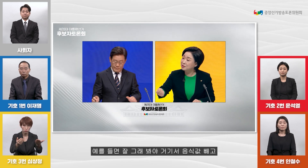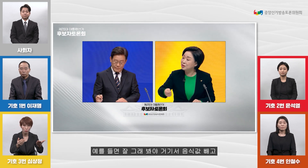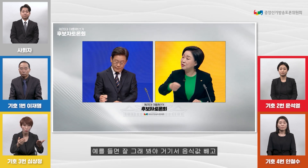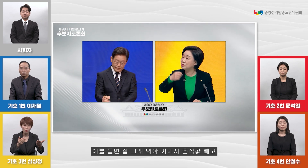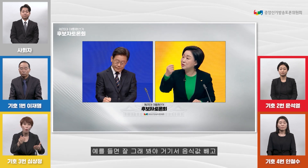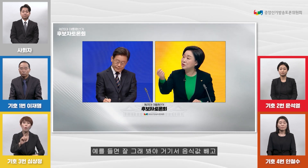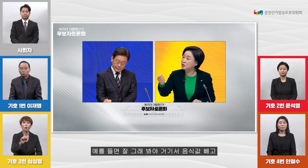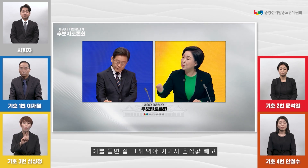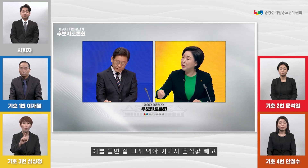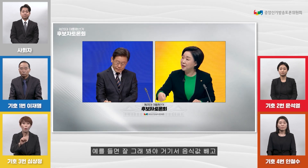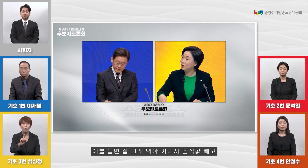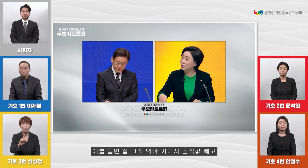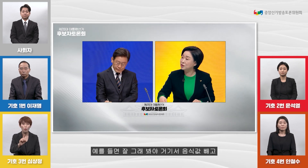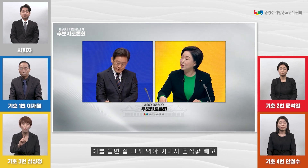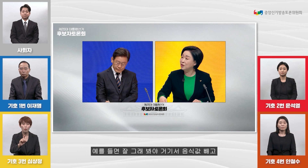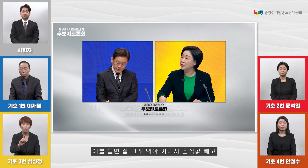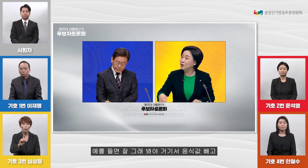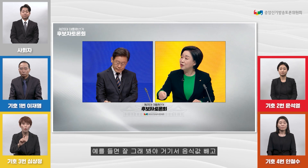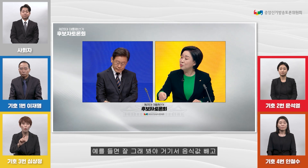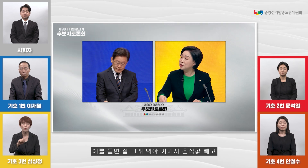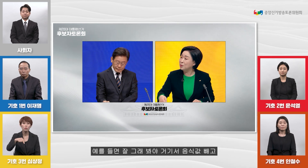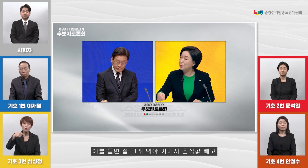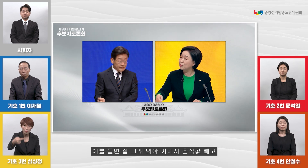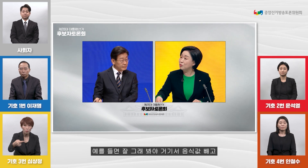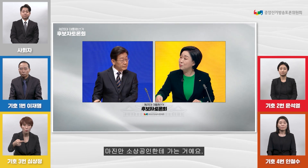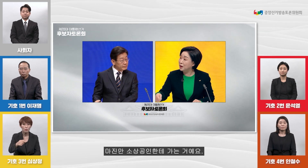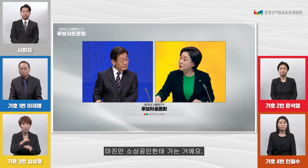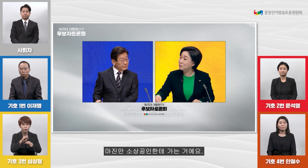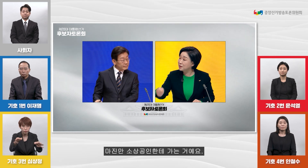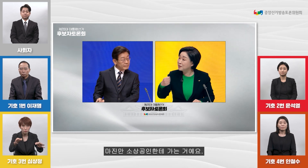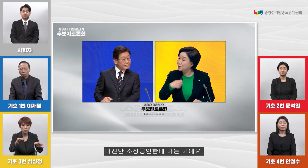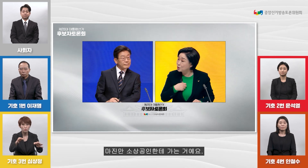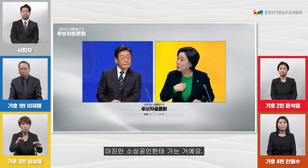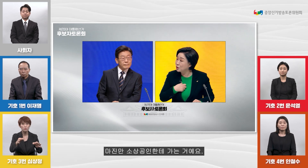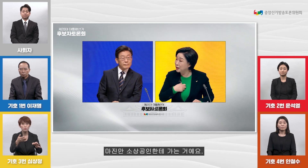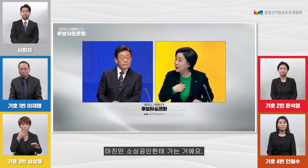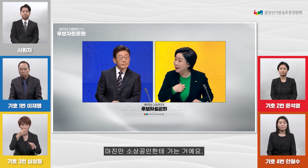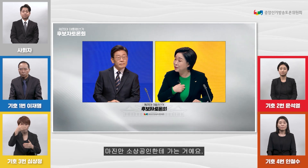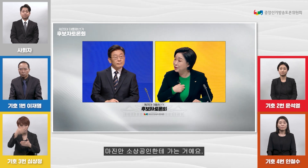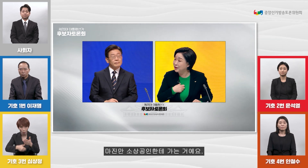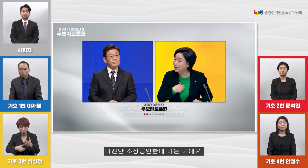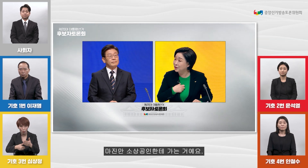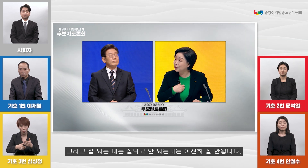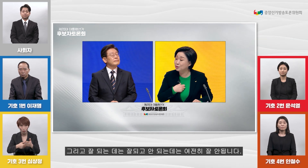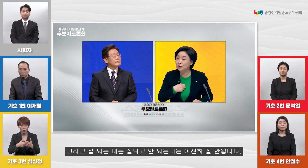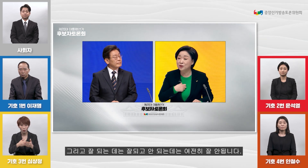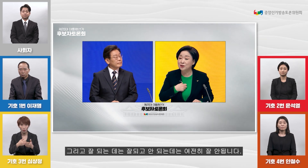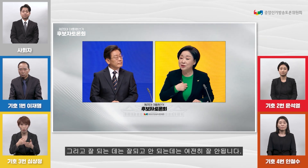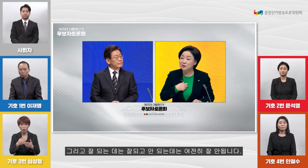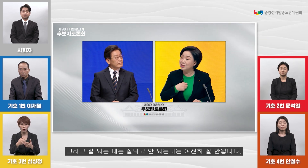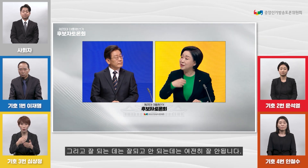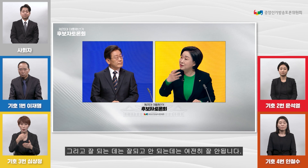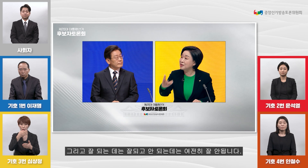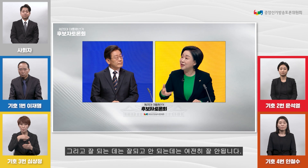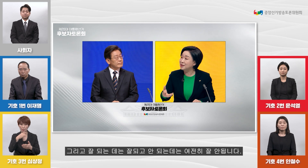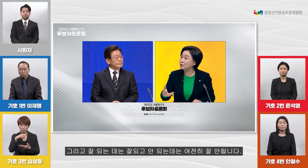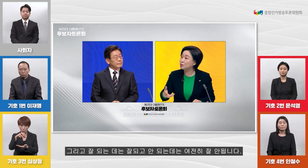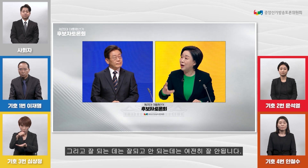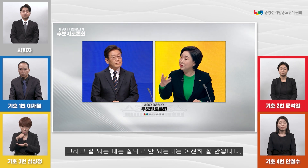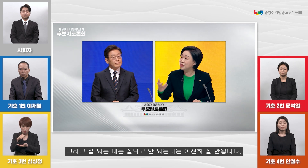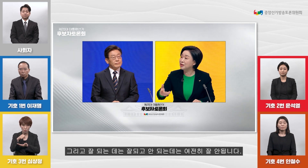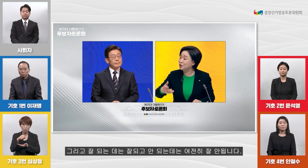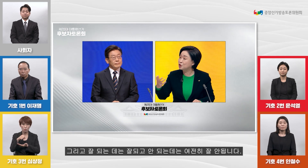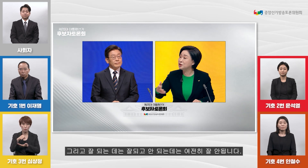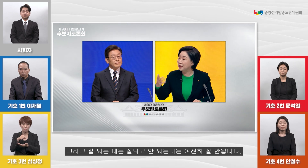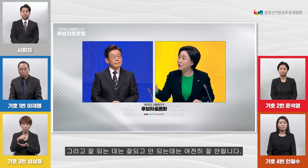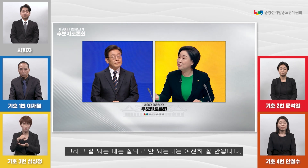잘 그래봐야 거기서 음식값 빼고 마진만 소상공인한테 가는 거예요. 그리고 잘 되는 데는 잘 되고 또